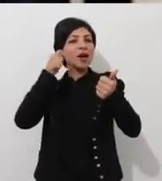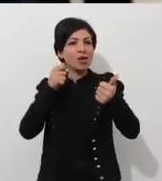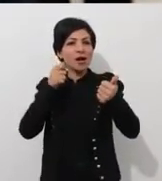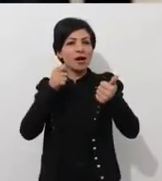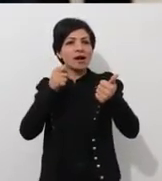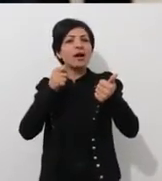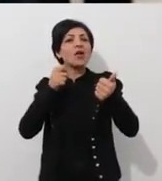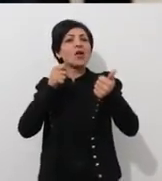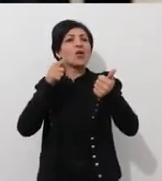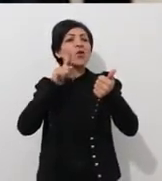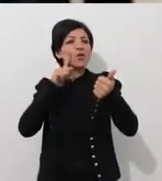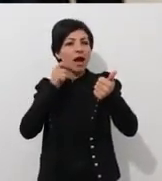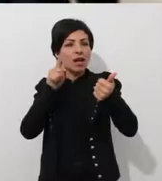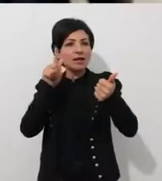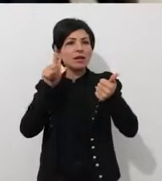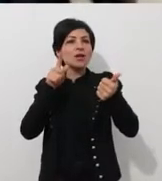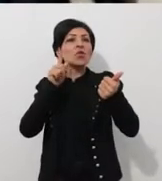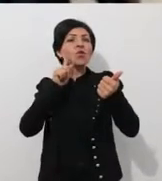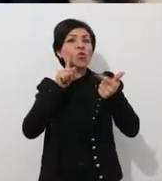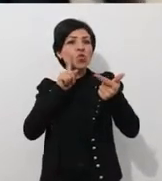غفران ومروة